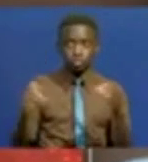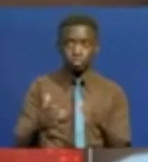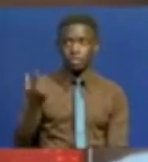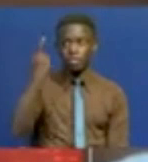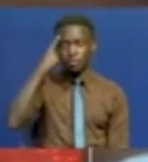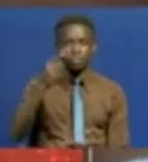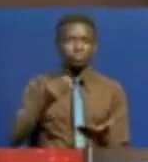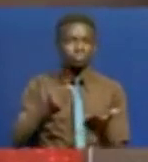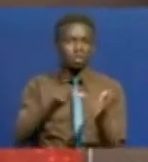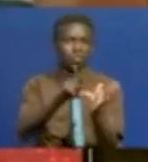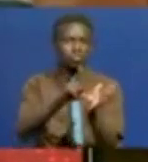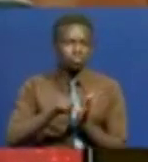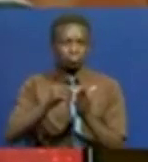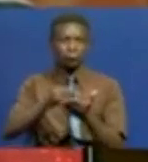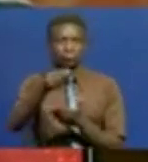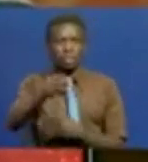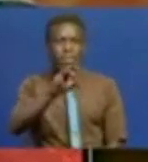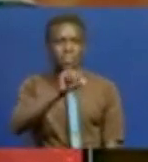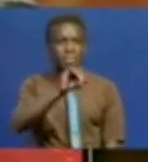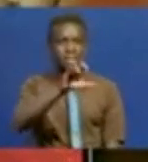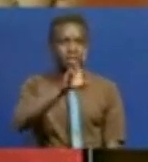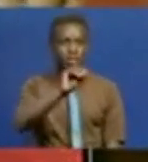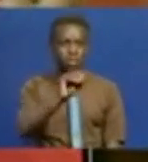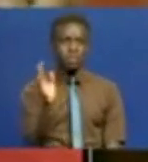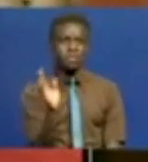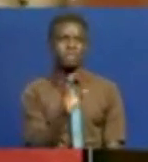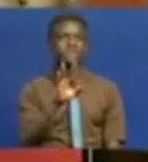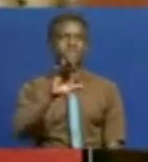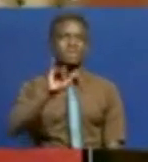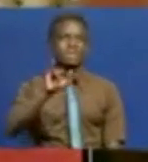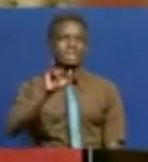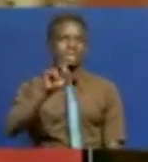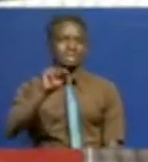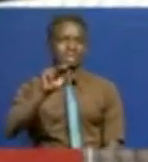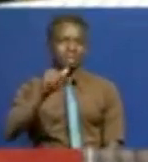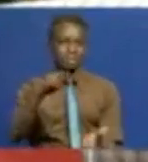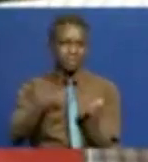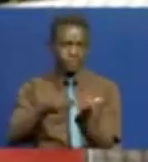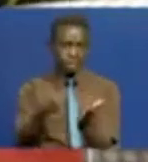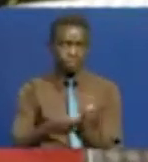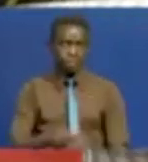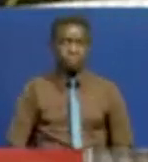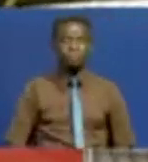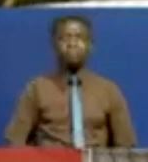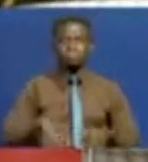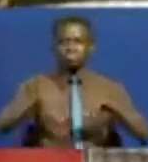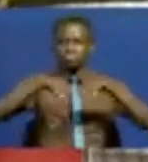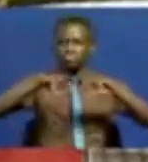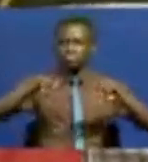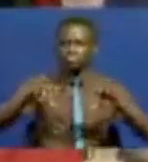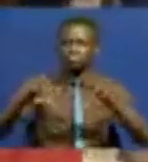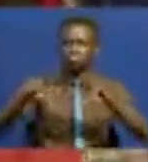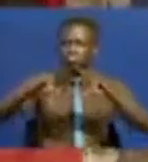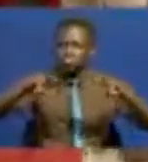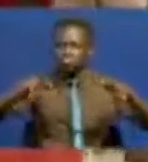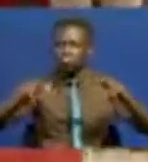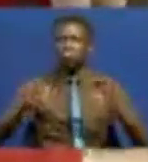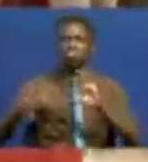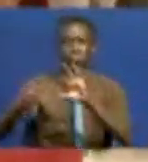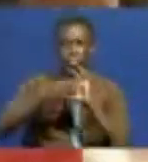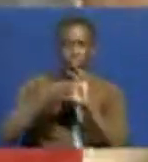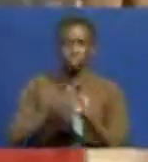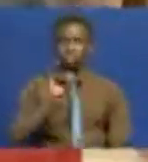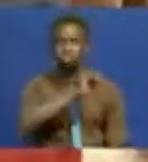za utoaji mikopo kwa biashara ndogondogo kwa ushirikiano na kampuni ya utafiti na tathmini ya wanaoomba